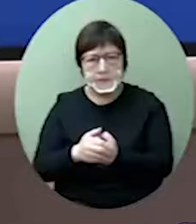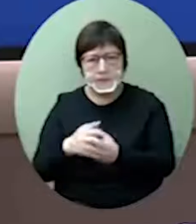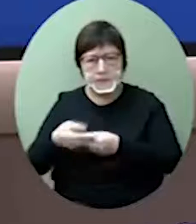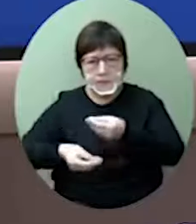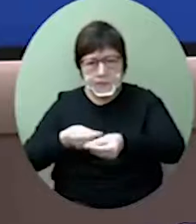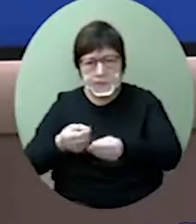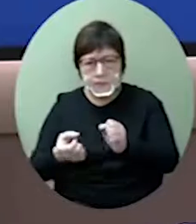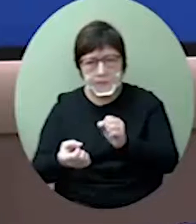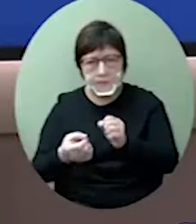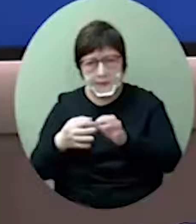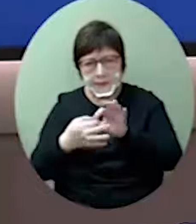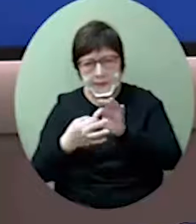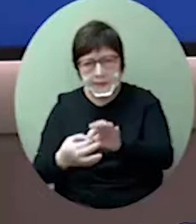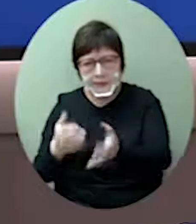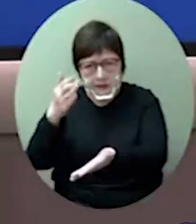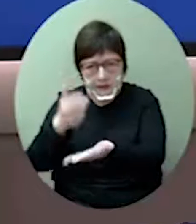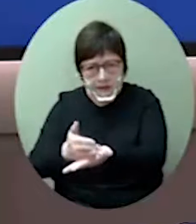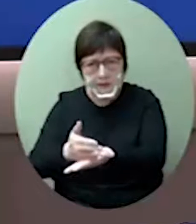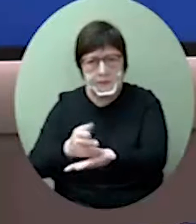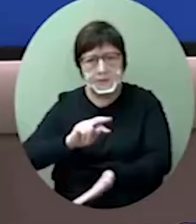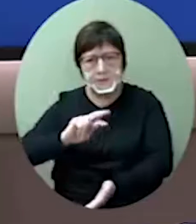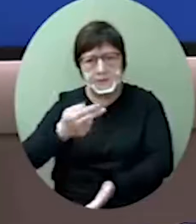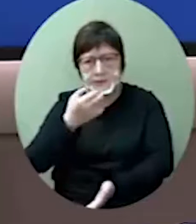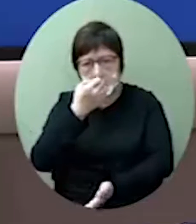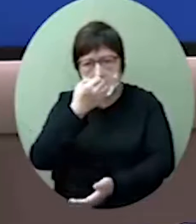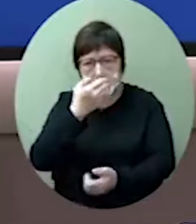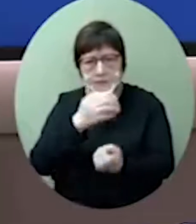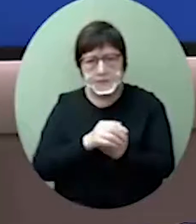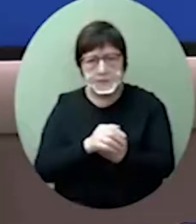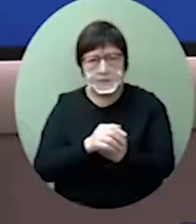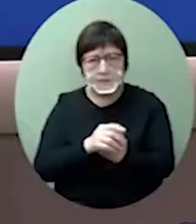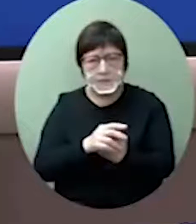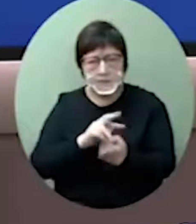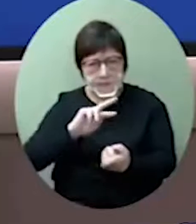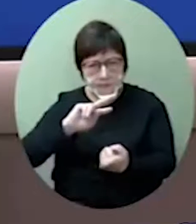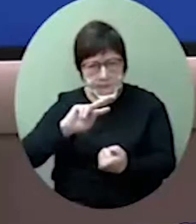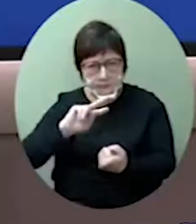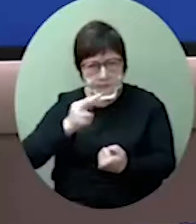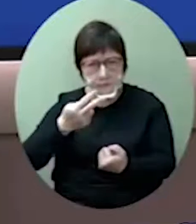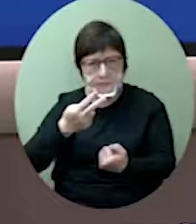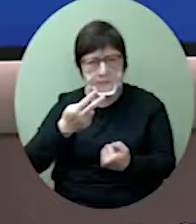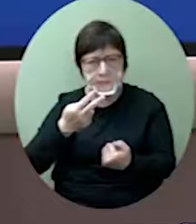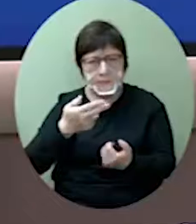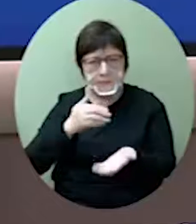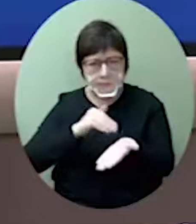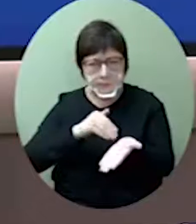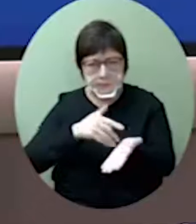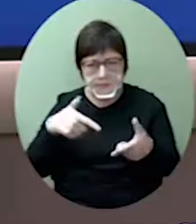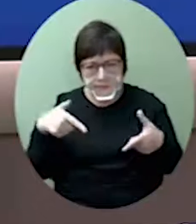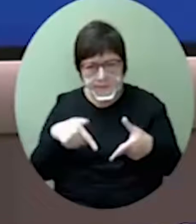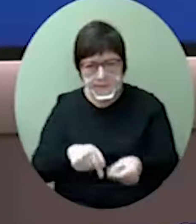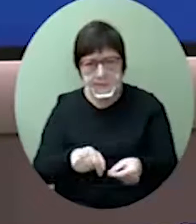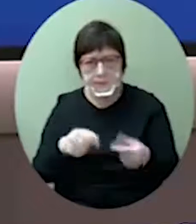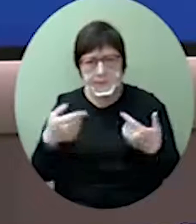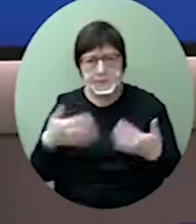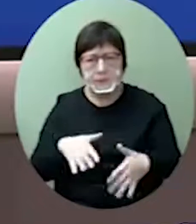個傳播鏈，從而令到香港咧係可以達至到一個結束嗰個疫情啊，或